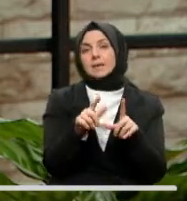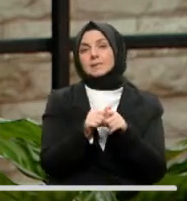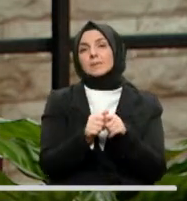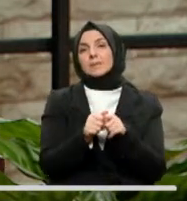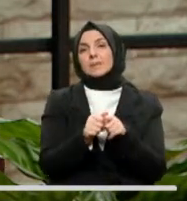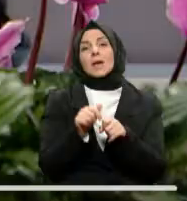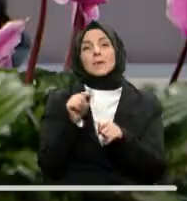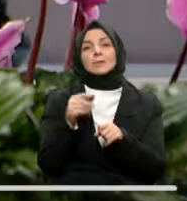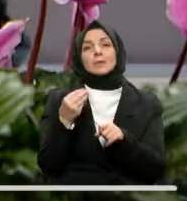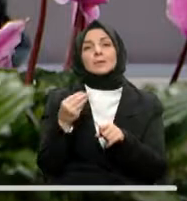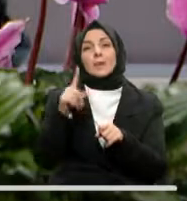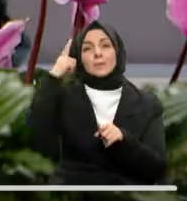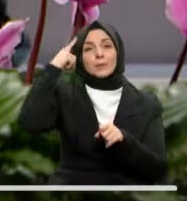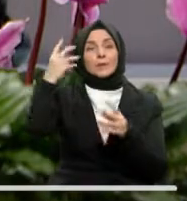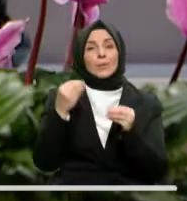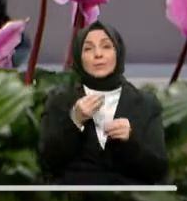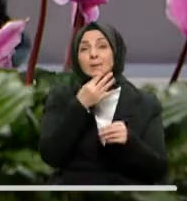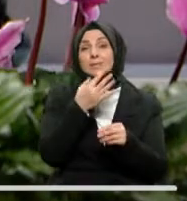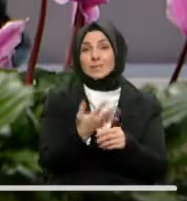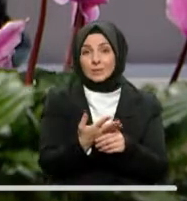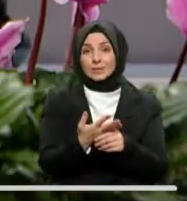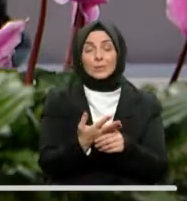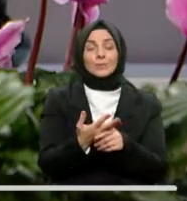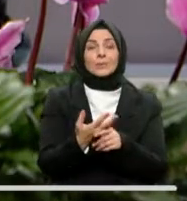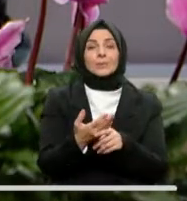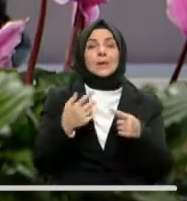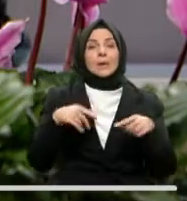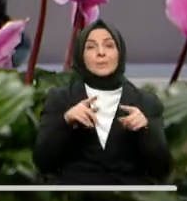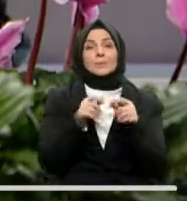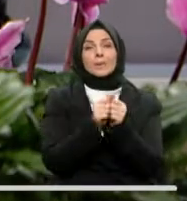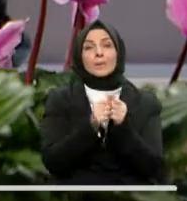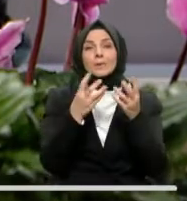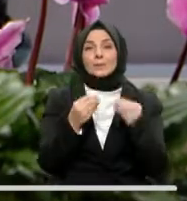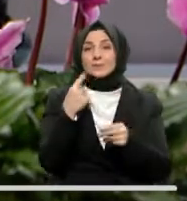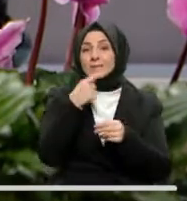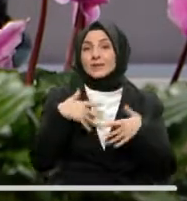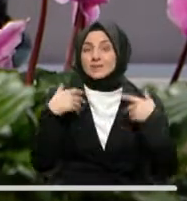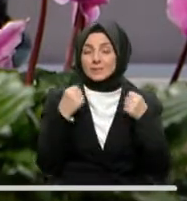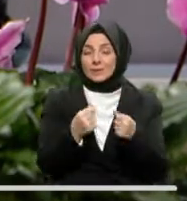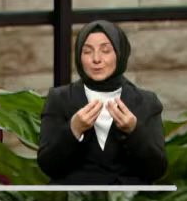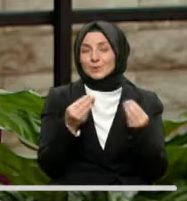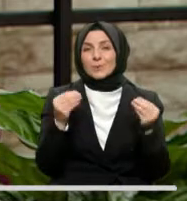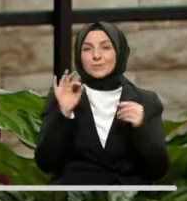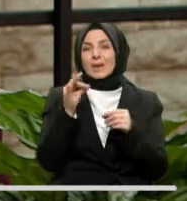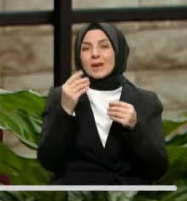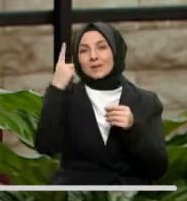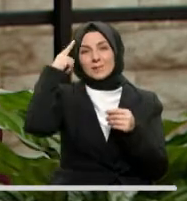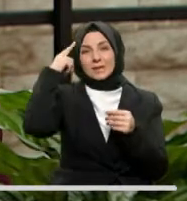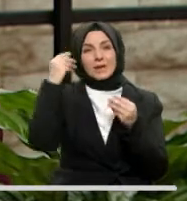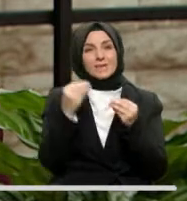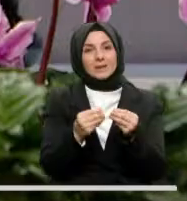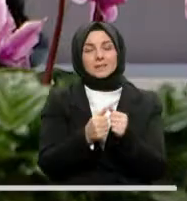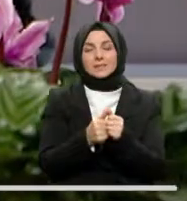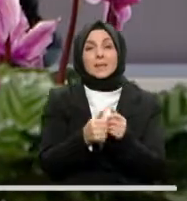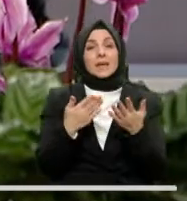da güzel kanki oldu Çok teşekkür ediyorum Profesör Doktor Soner Kazaz bizimleydi az O çok güzel çok kıymetli bilgiler verdi Ben de teşekkür